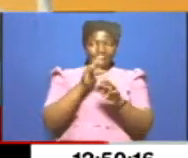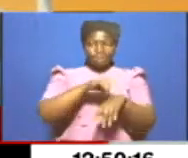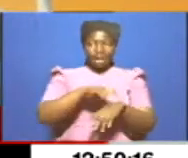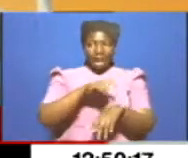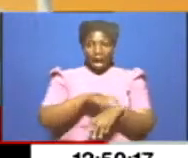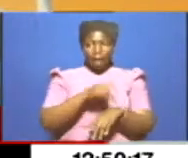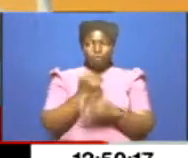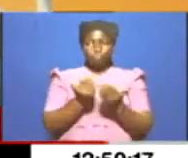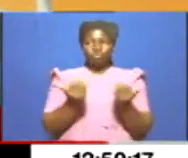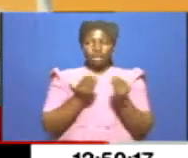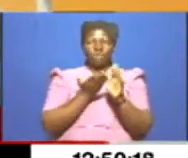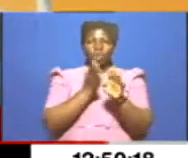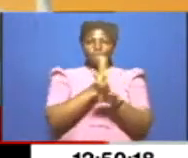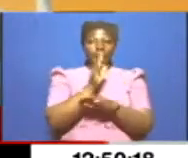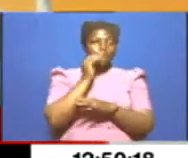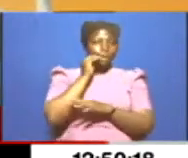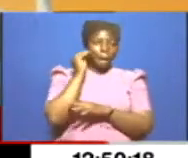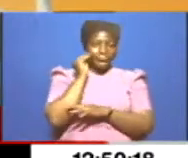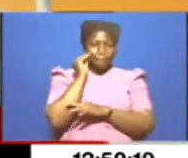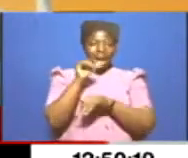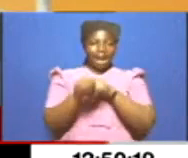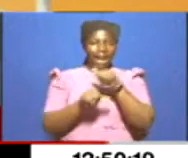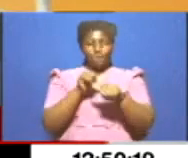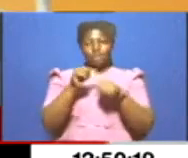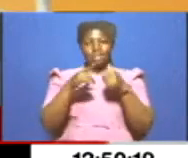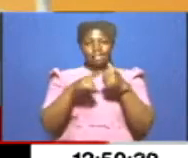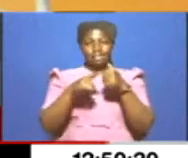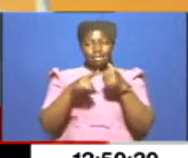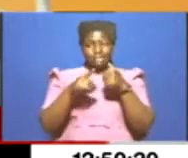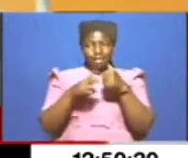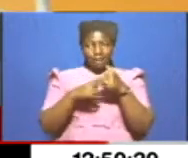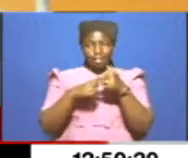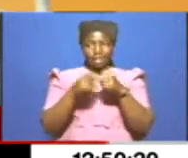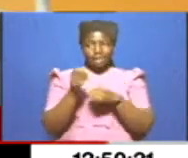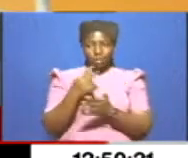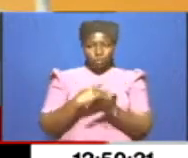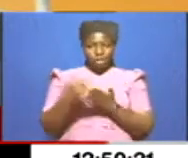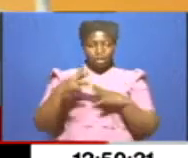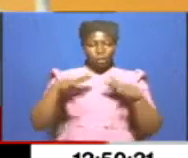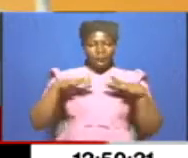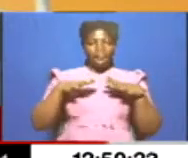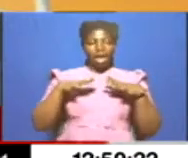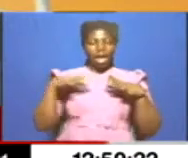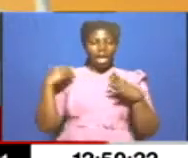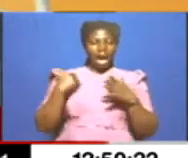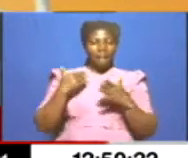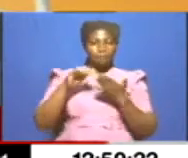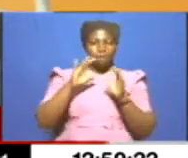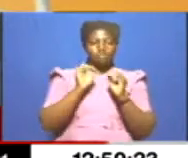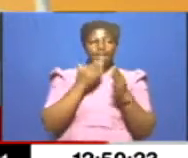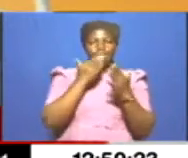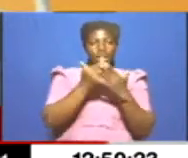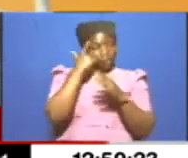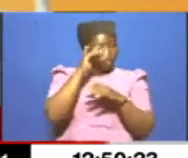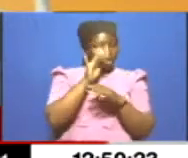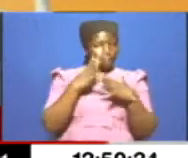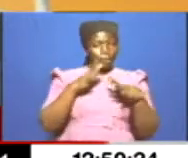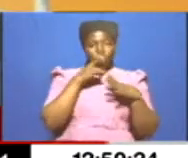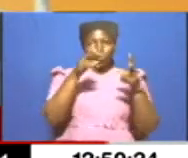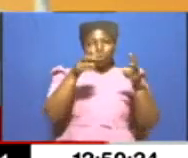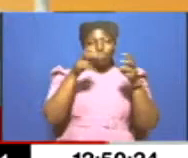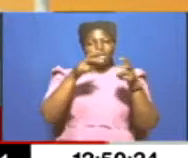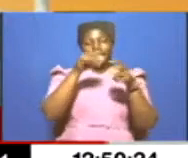takriban wiki 7. Na basi kufikia hapo mie sina la ziada. Shukrani sana kwa wote ambao wametazama na vile vile wote